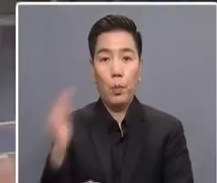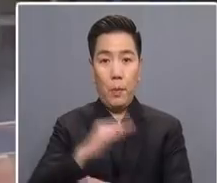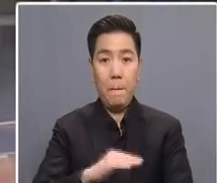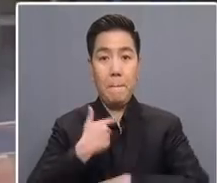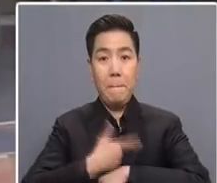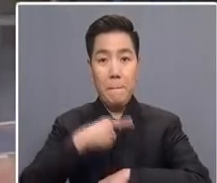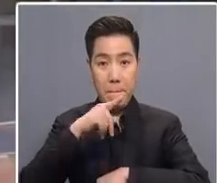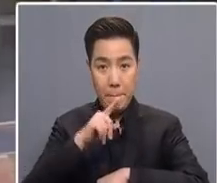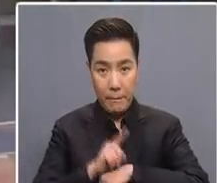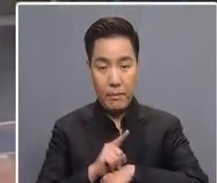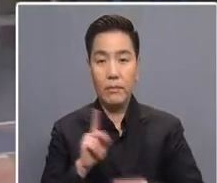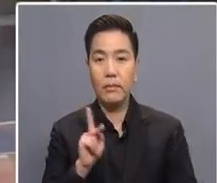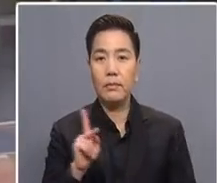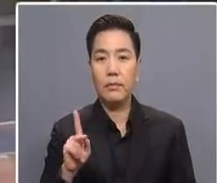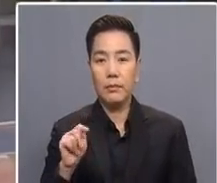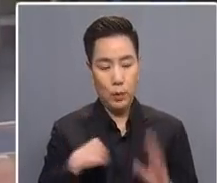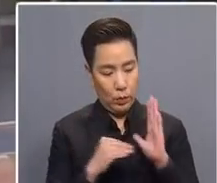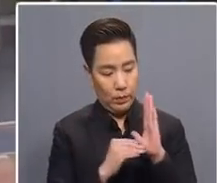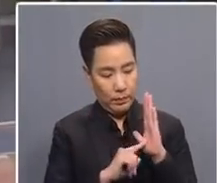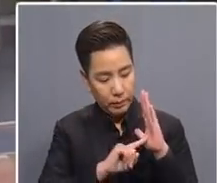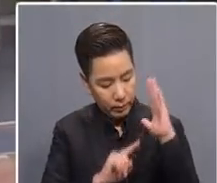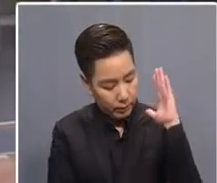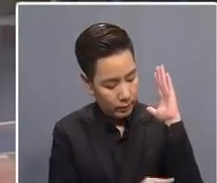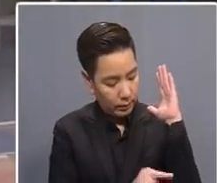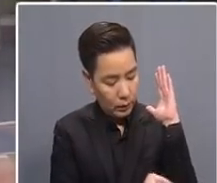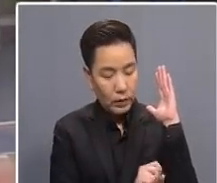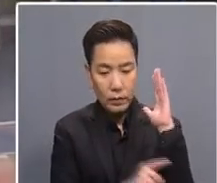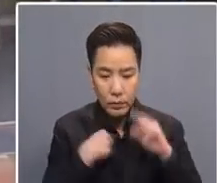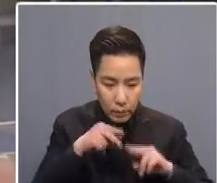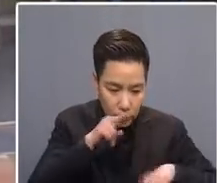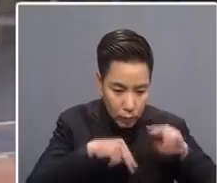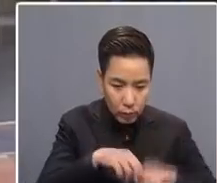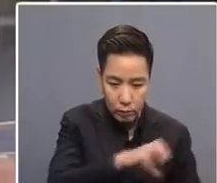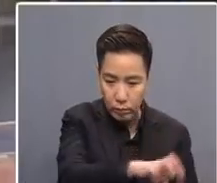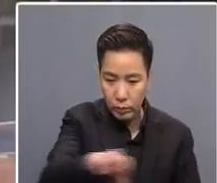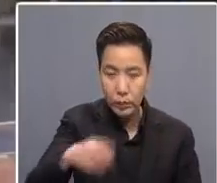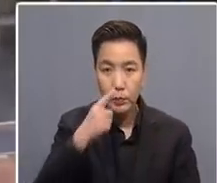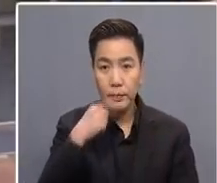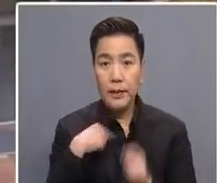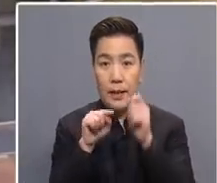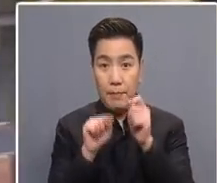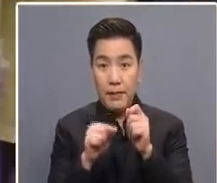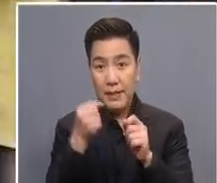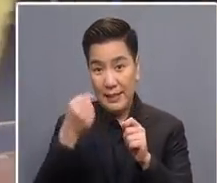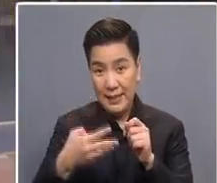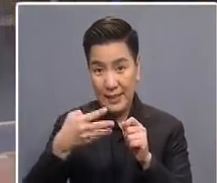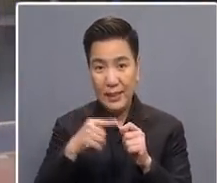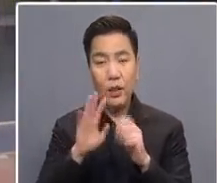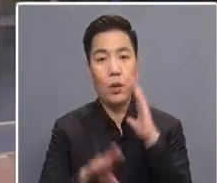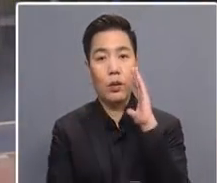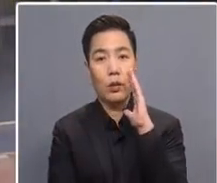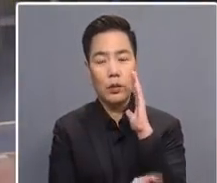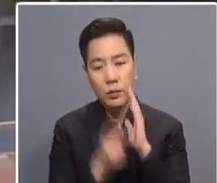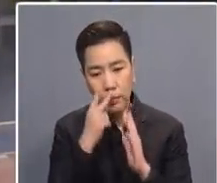ต.และชุดสืบสวนจากส่วนกลางนั้นก็ได้ลงพื้นที่สุ่มตรวจหน่วยเลือกตั้งในพื้นที่ทั้ง4อำเภอของจังหวัดนครศรีธรรมราชเพื่อ